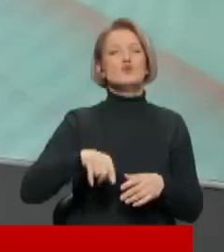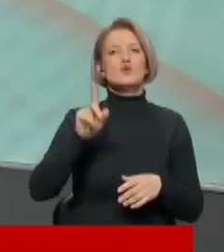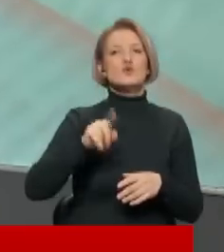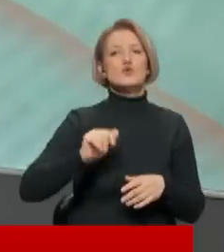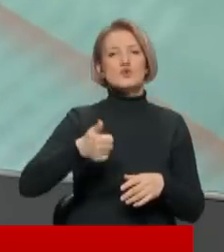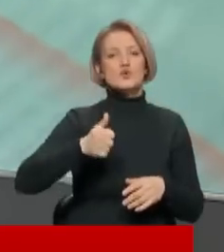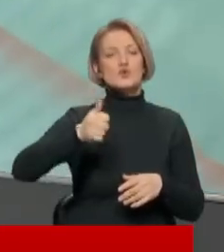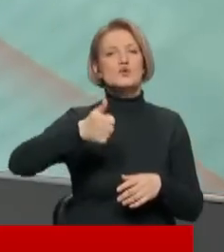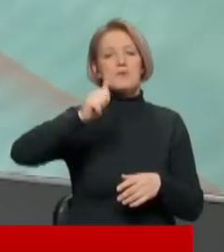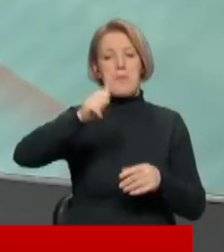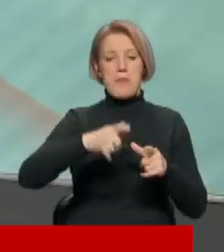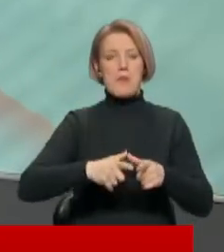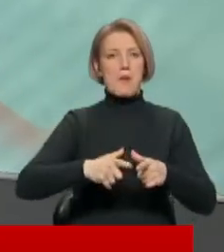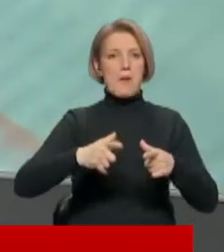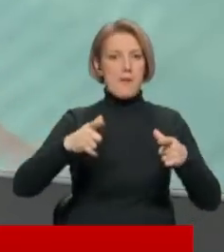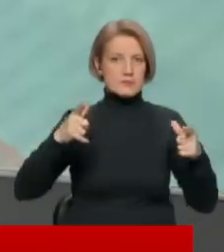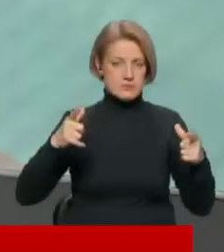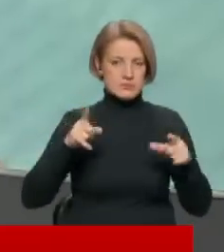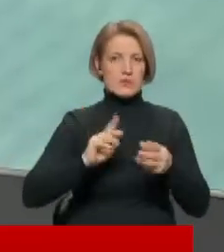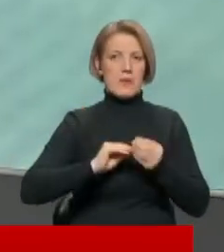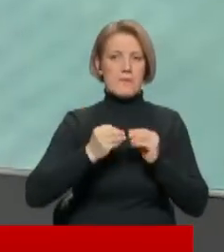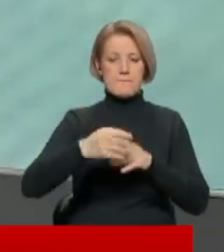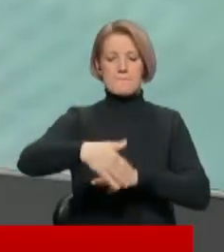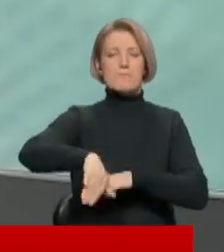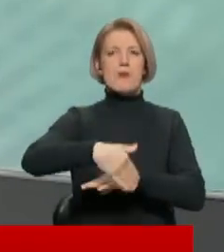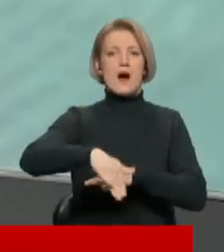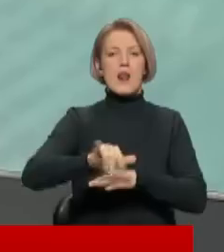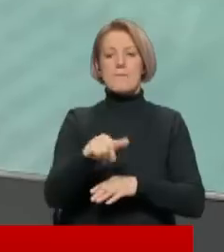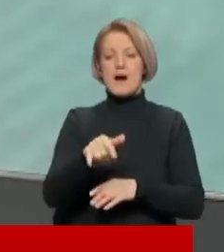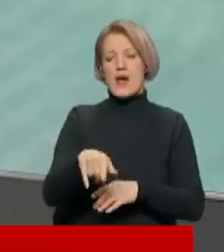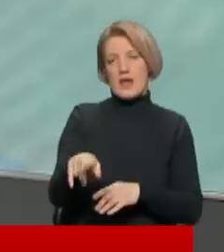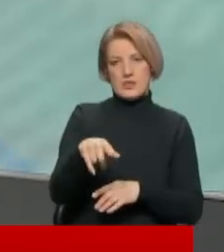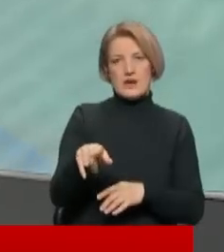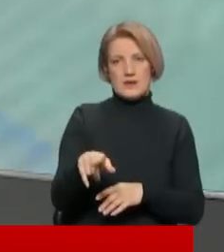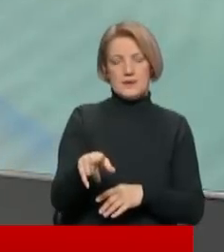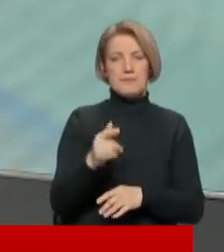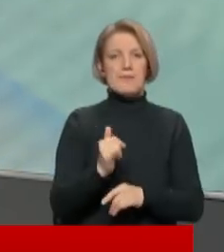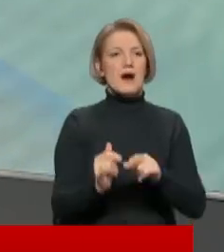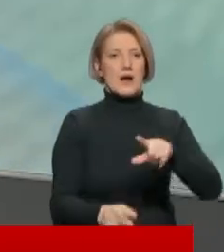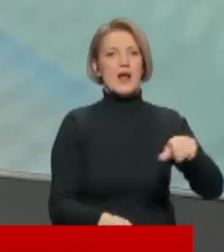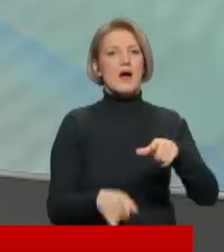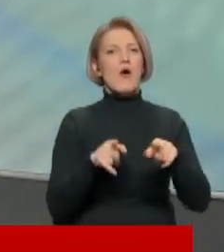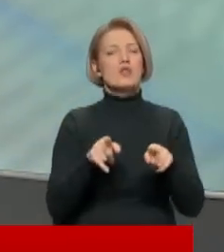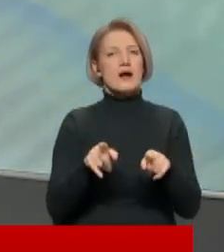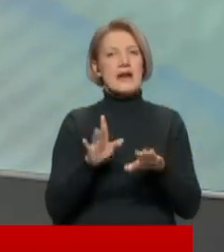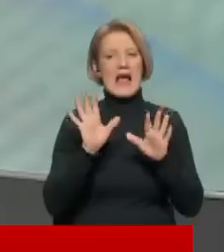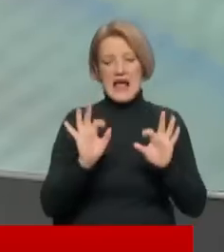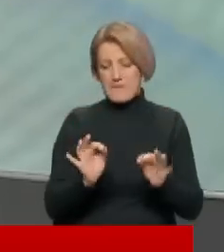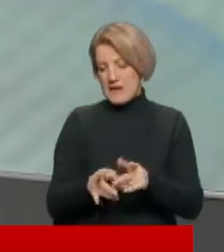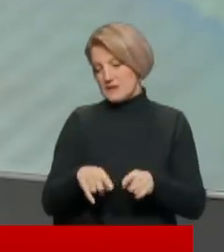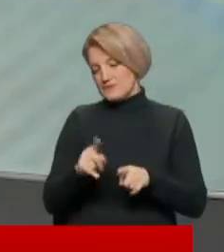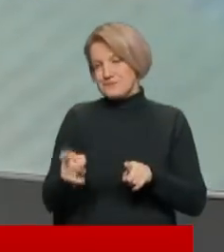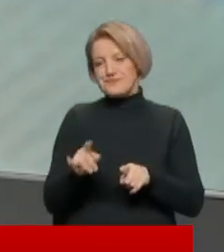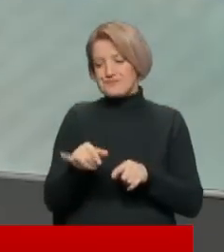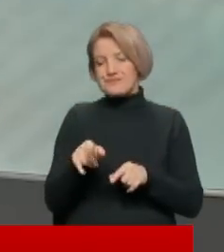gün gün büyüdü bu mesele Mahalle marketleri Mahalle bakkalları Onlar hemen yanı